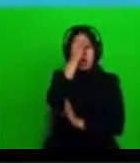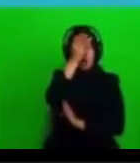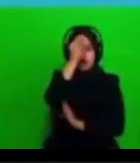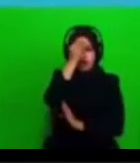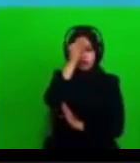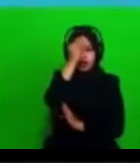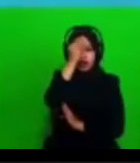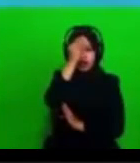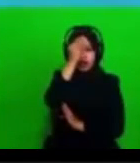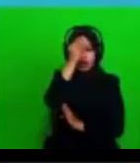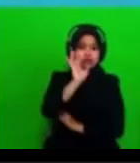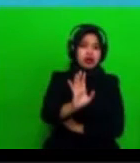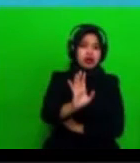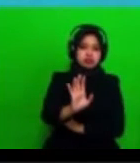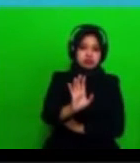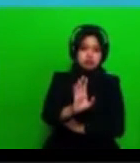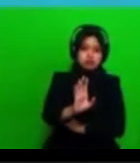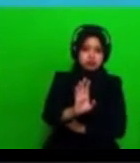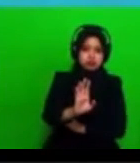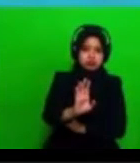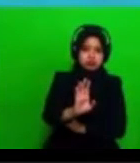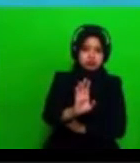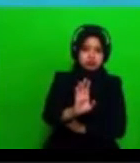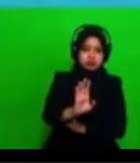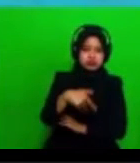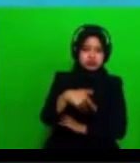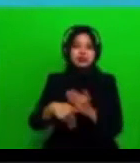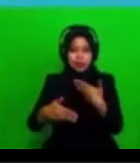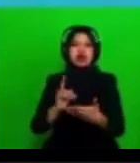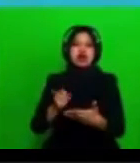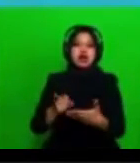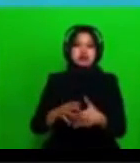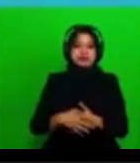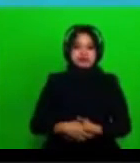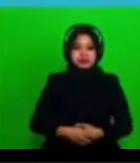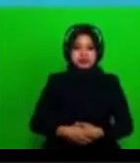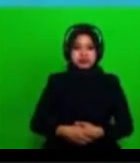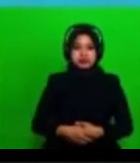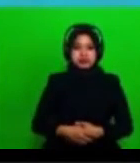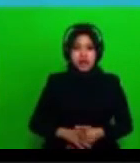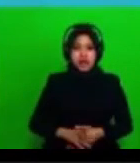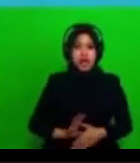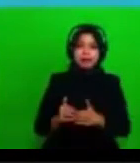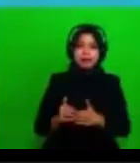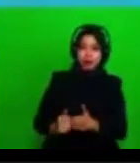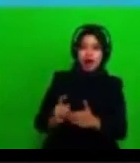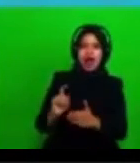cuma hafalan. Kemudian setelah itu nanti ada portofolio yang diuji. Setelah itu